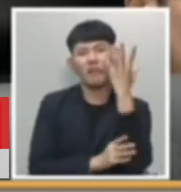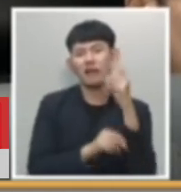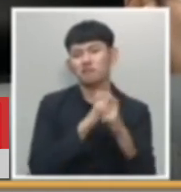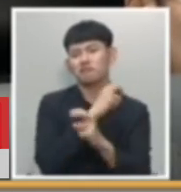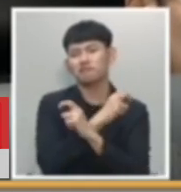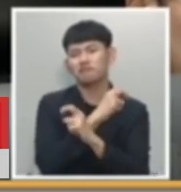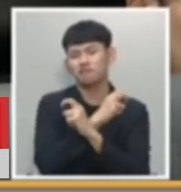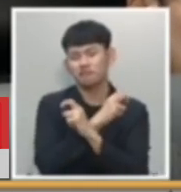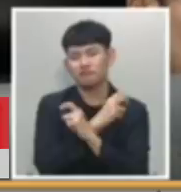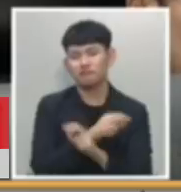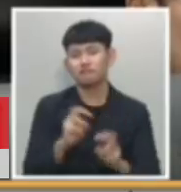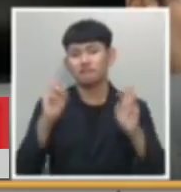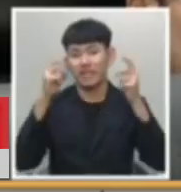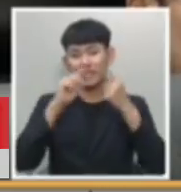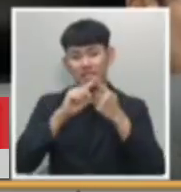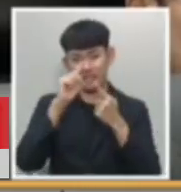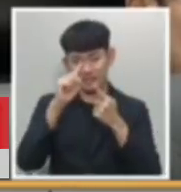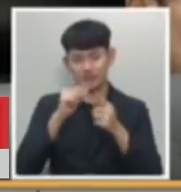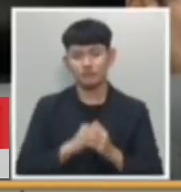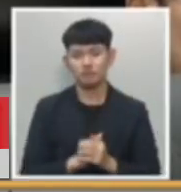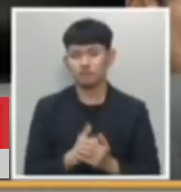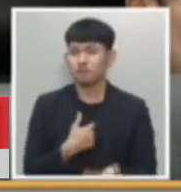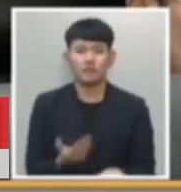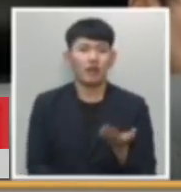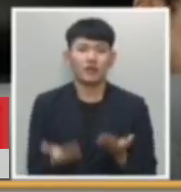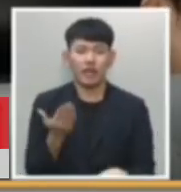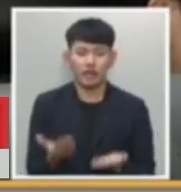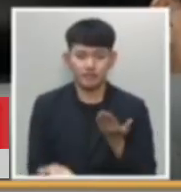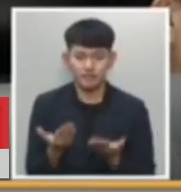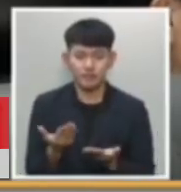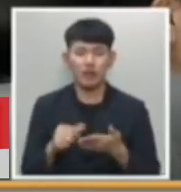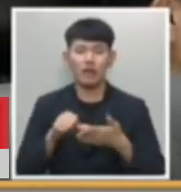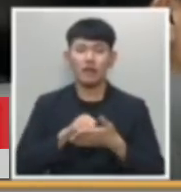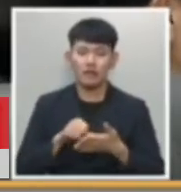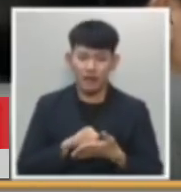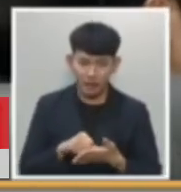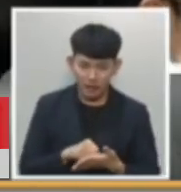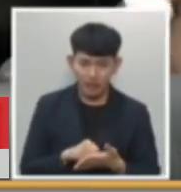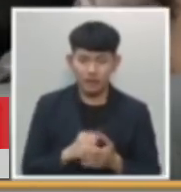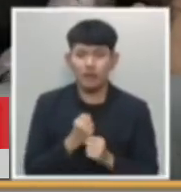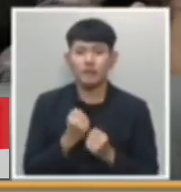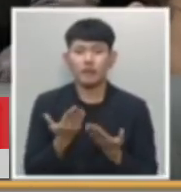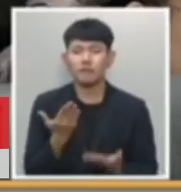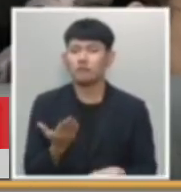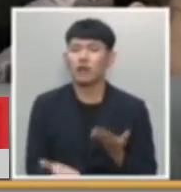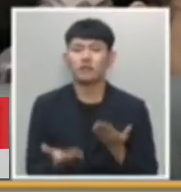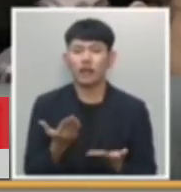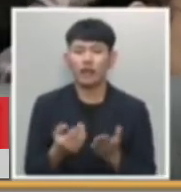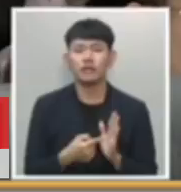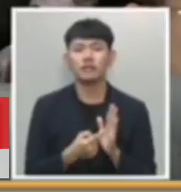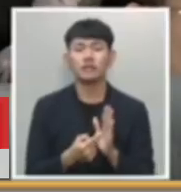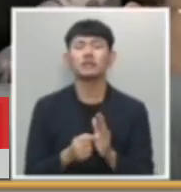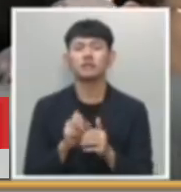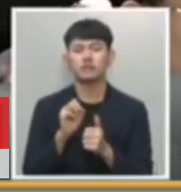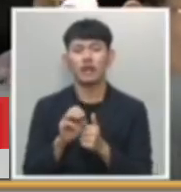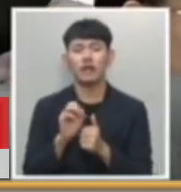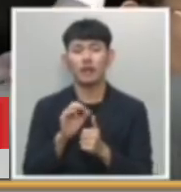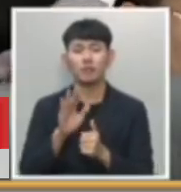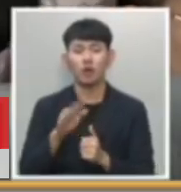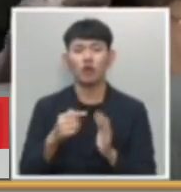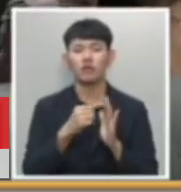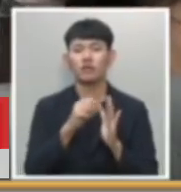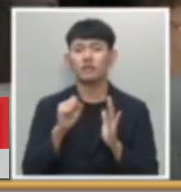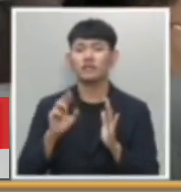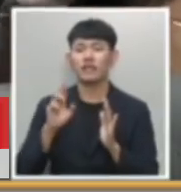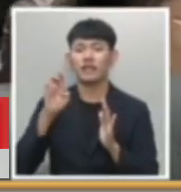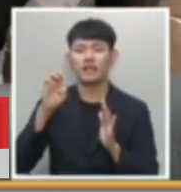อันนั้นเป็นประเด็นที่หนึ่งก็แล้วแต่นะครับว่าท่านจะไปแก้ไขอย่างไรในข้อเสนอที่ท่านเสรีพิสุทธิ์ไม่เห็